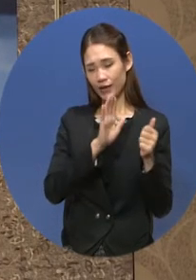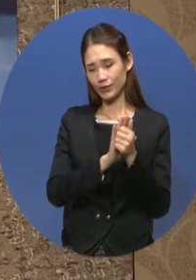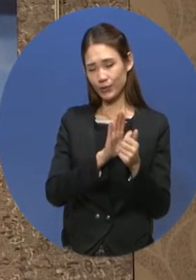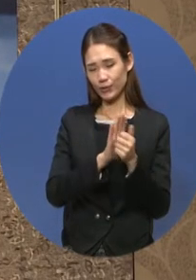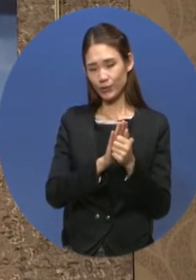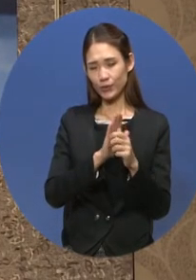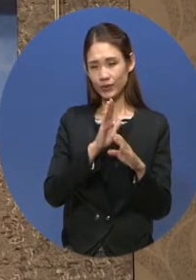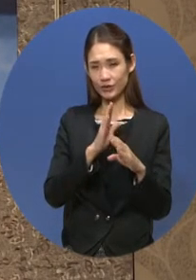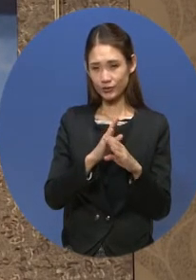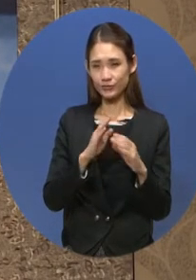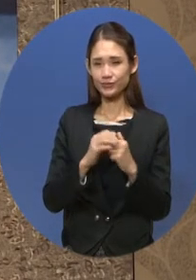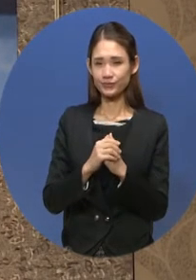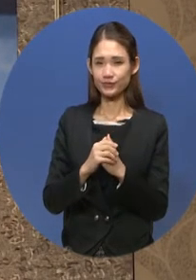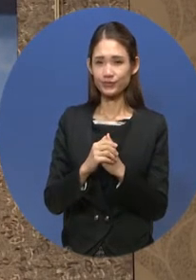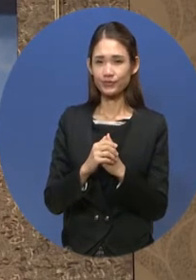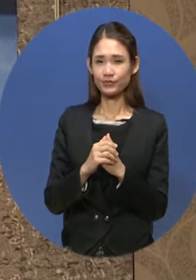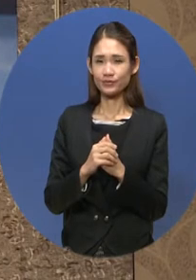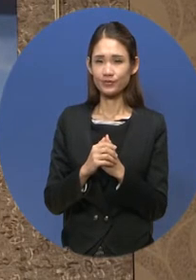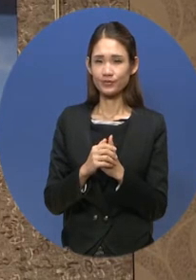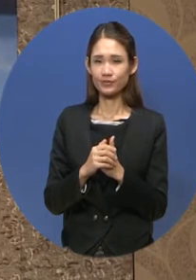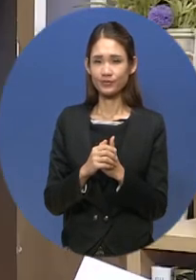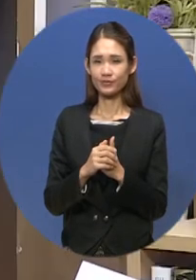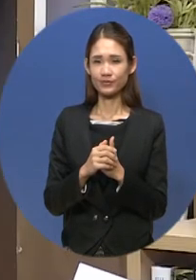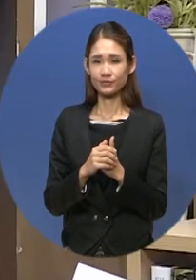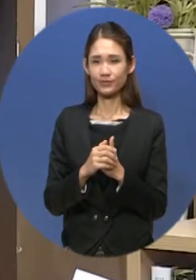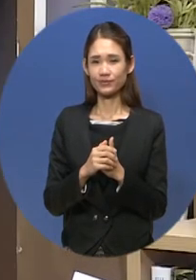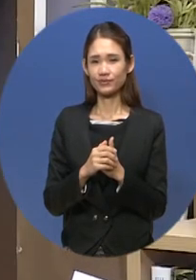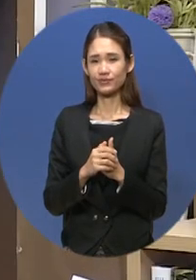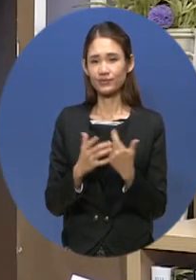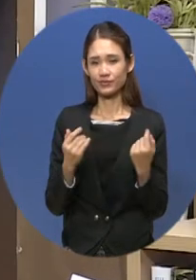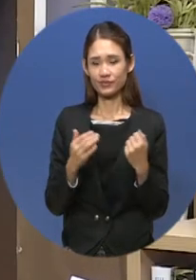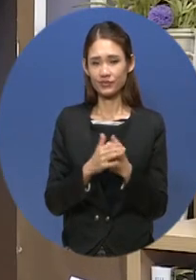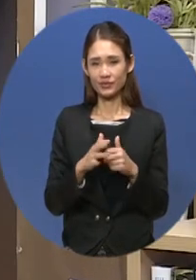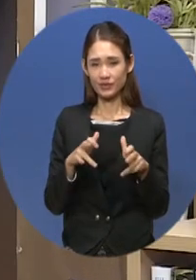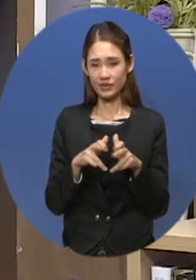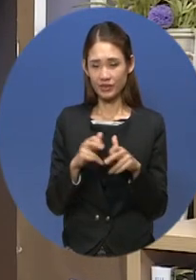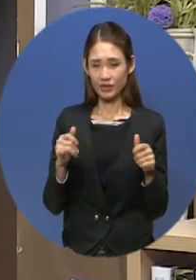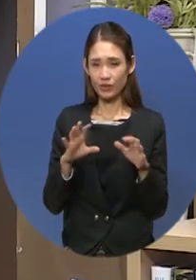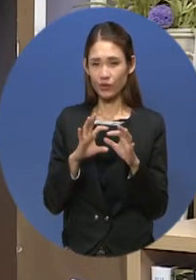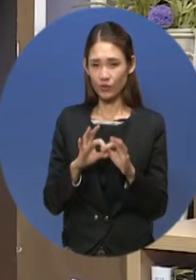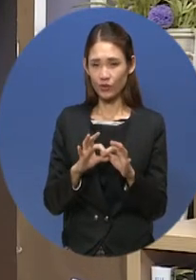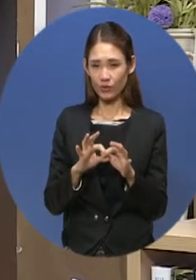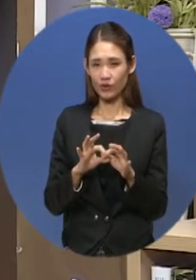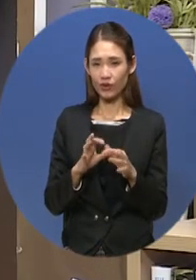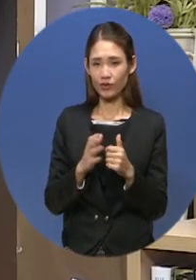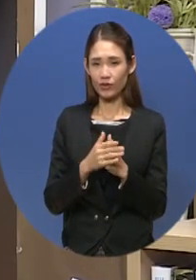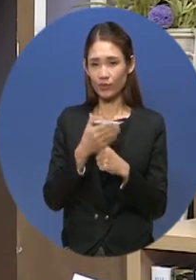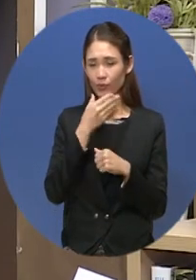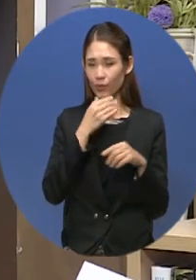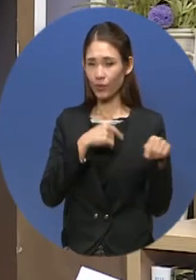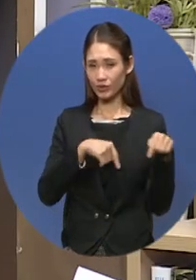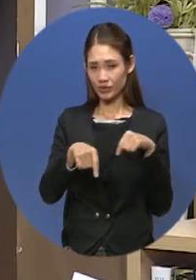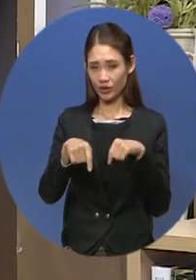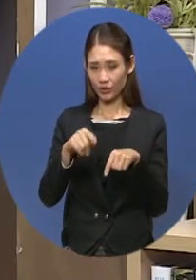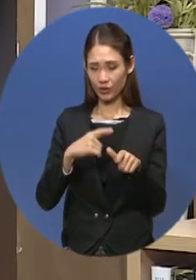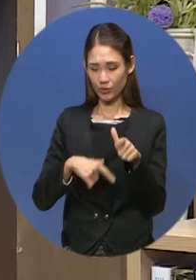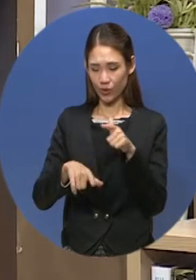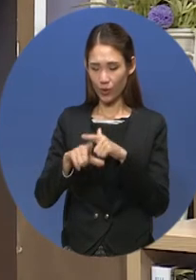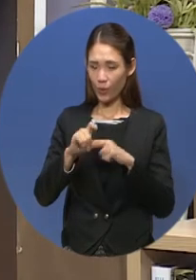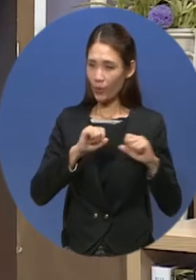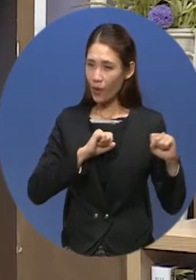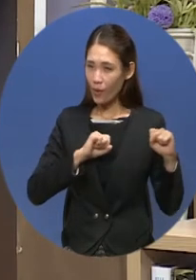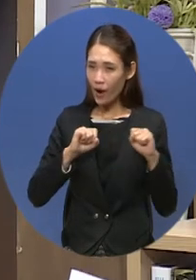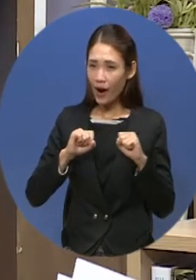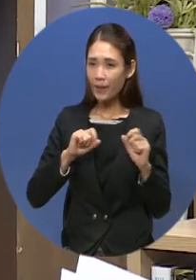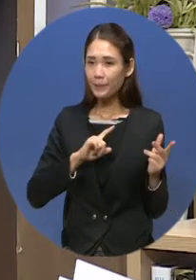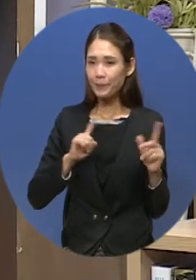있도록 도와주고 있었습니다. 네. 그러니까 그렇기 때문에 좀 더 장애인에 관련된 이런 복지 정책이 좀